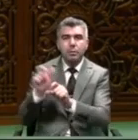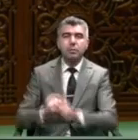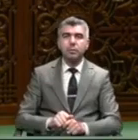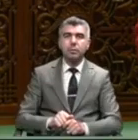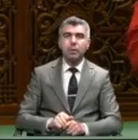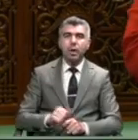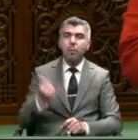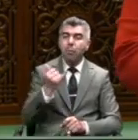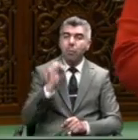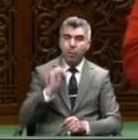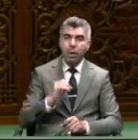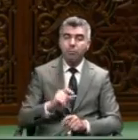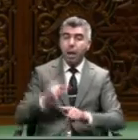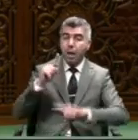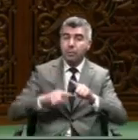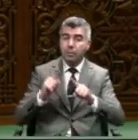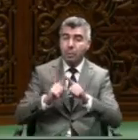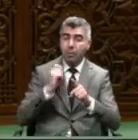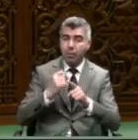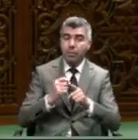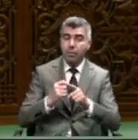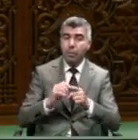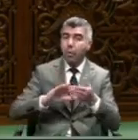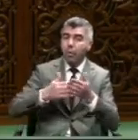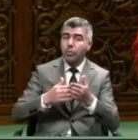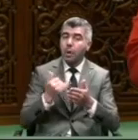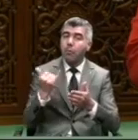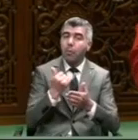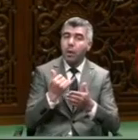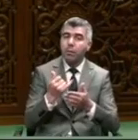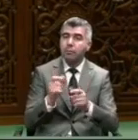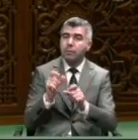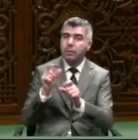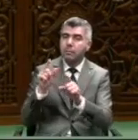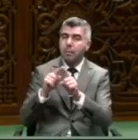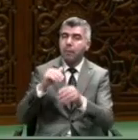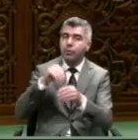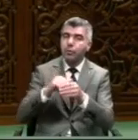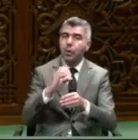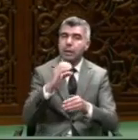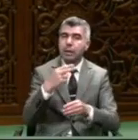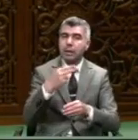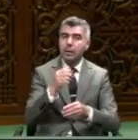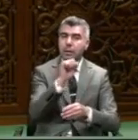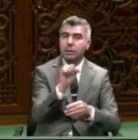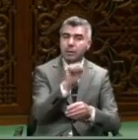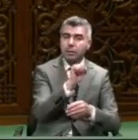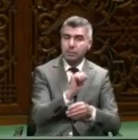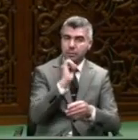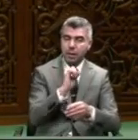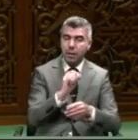تجريم عدم التصريح والتصريح الكامل بالعمال لدى الصندوق الوطني للضمان الاجتماعي